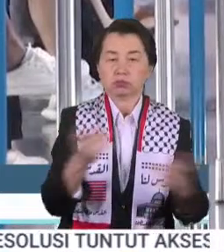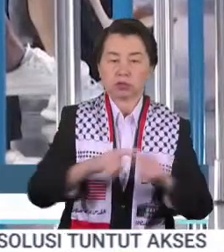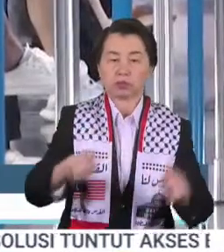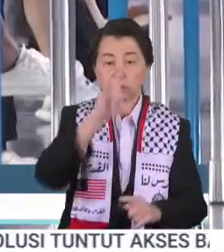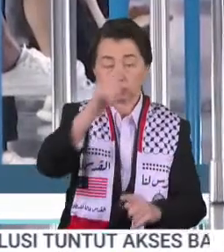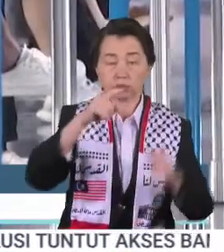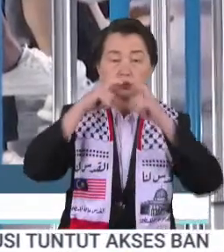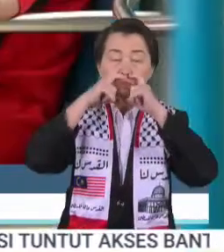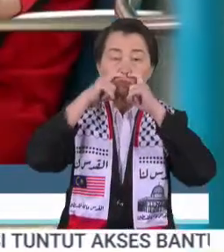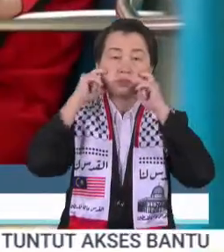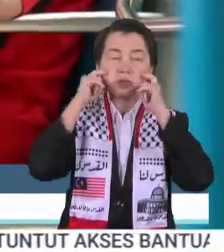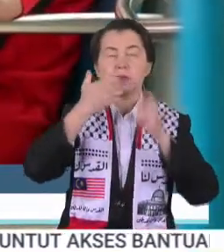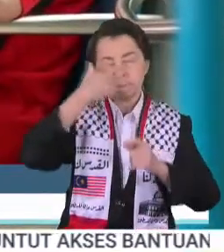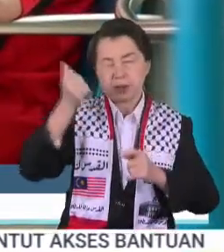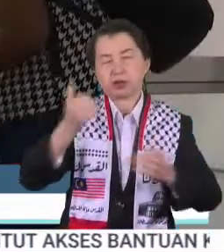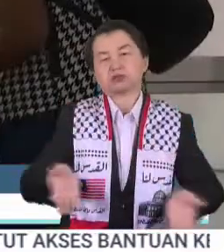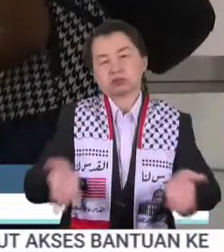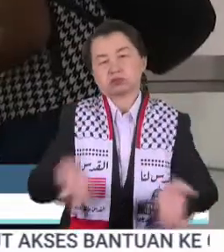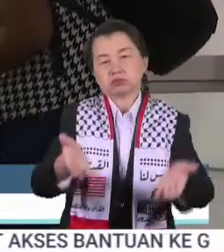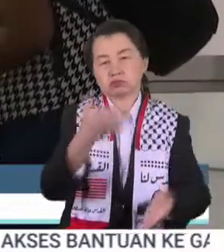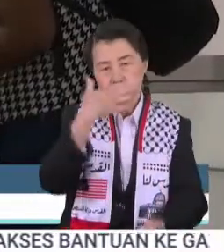memang pemakaian face mask ini digalakkan.